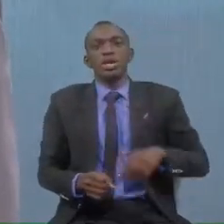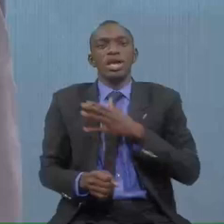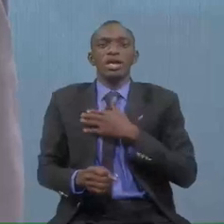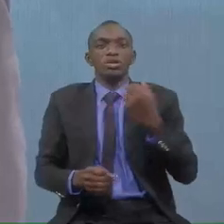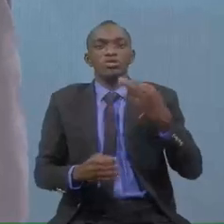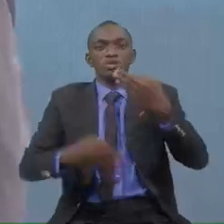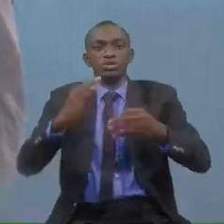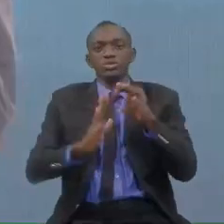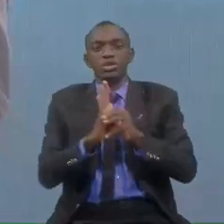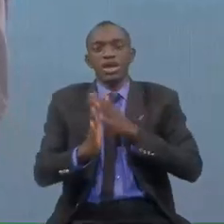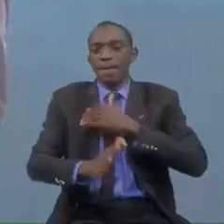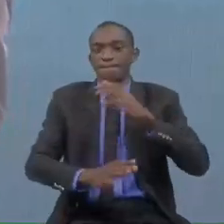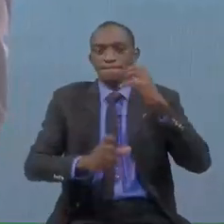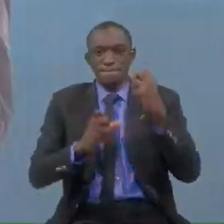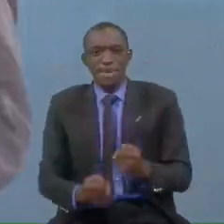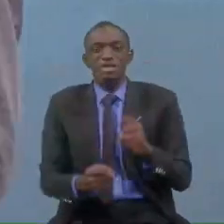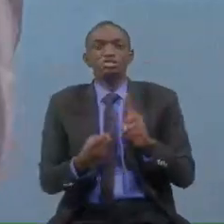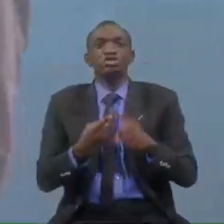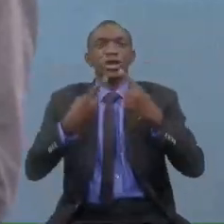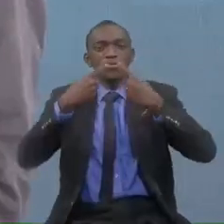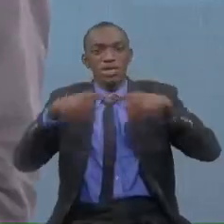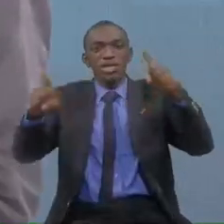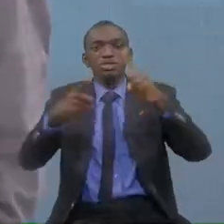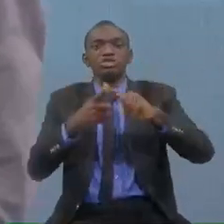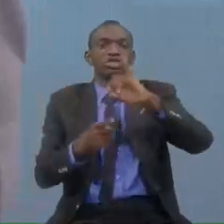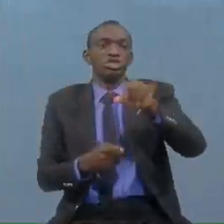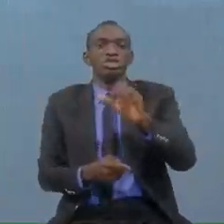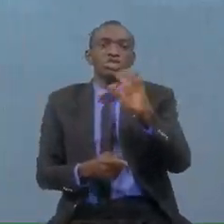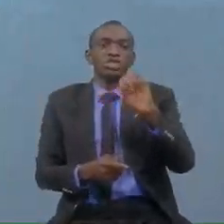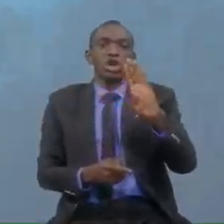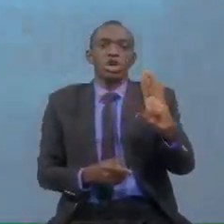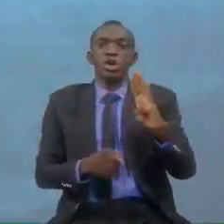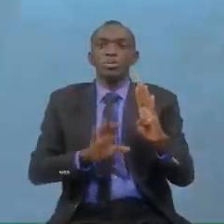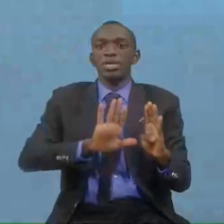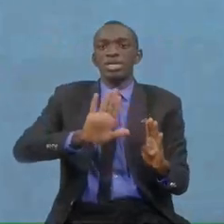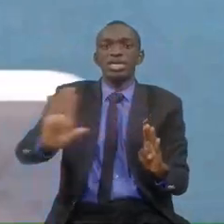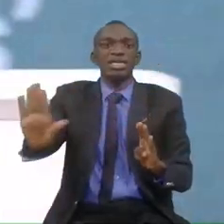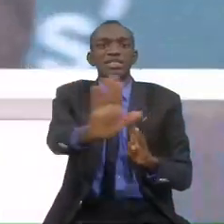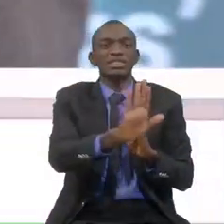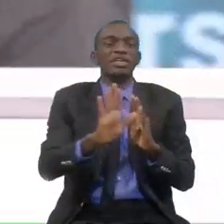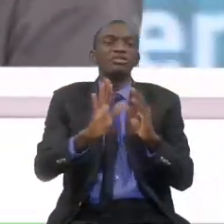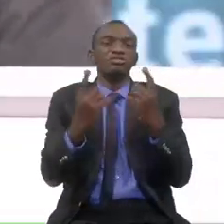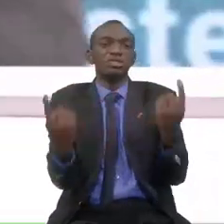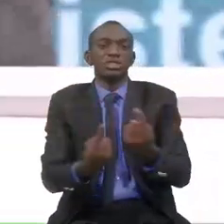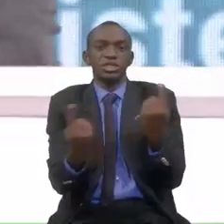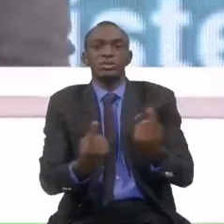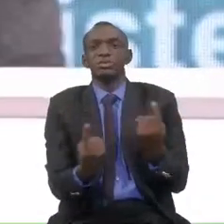à Jacob son crime et à Israël son